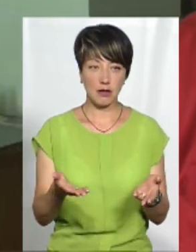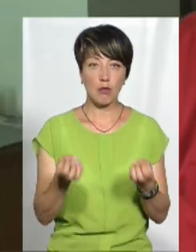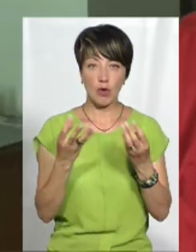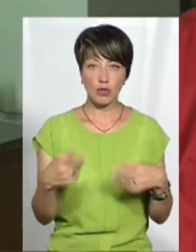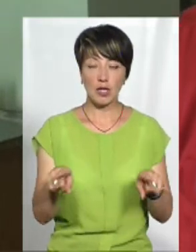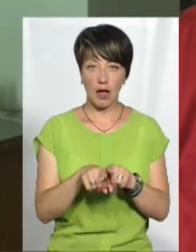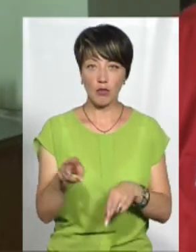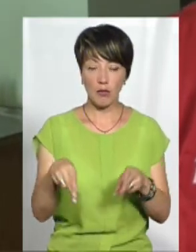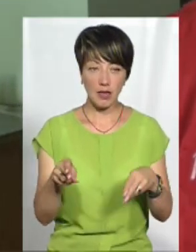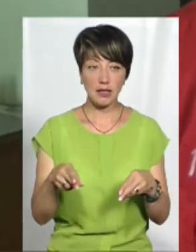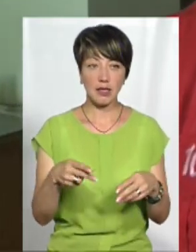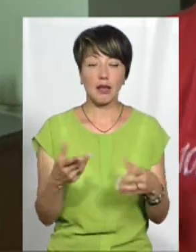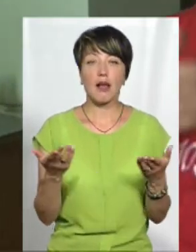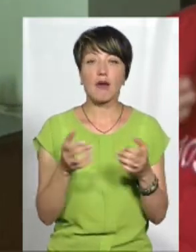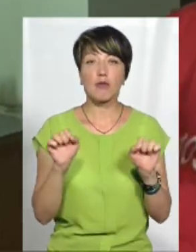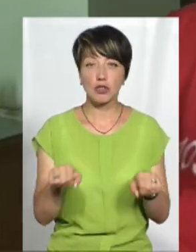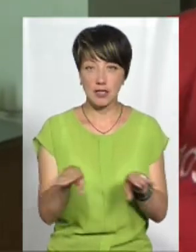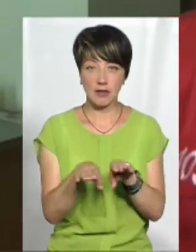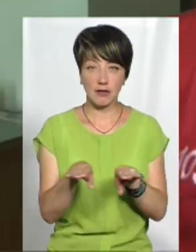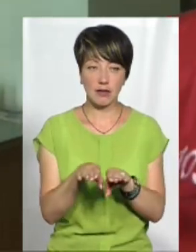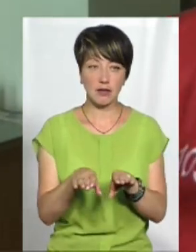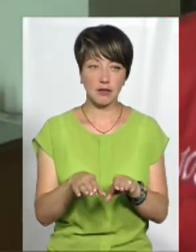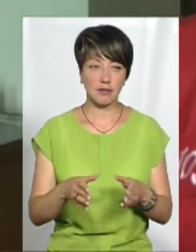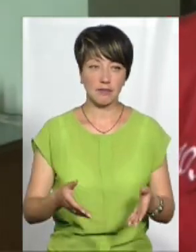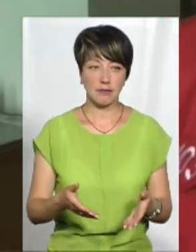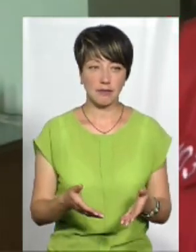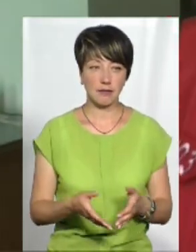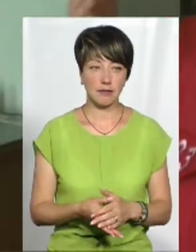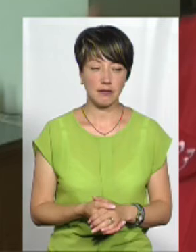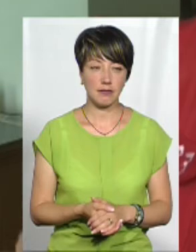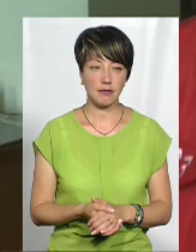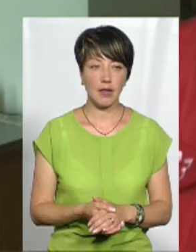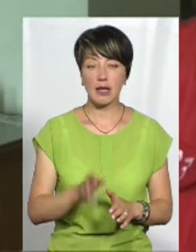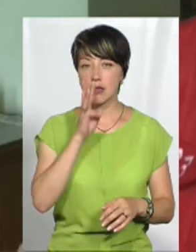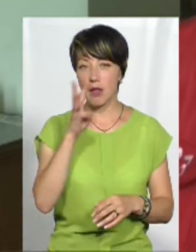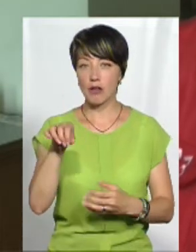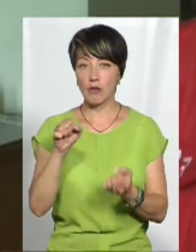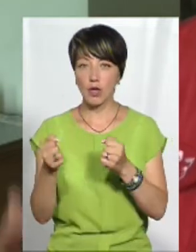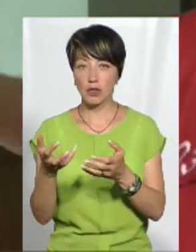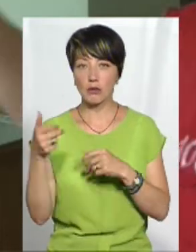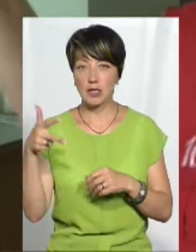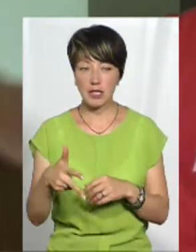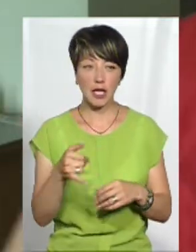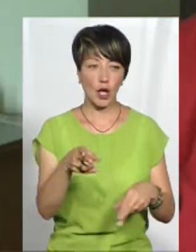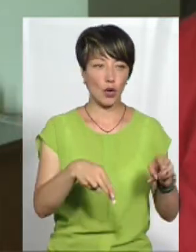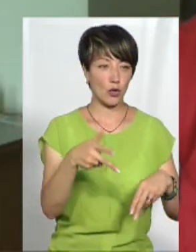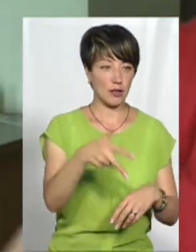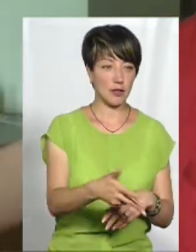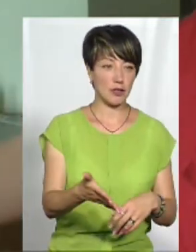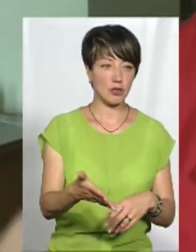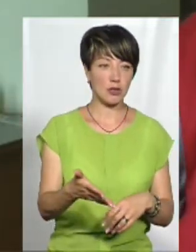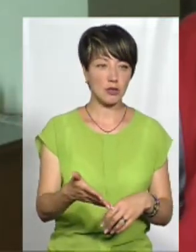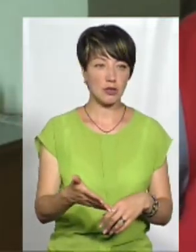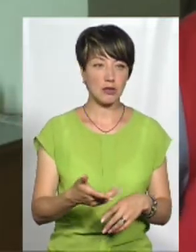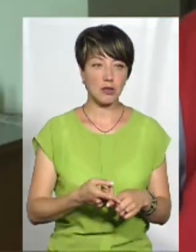на операцію, він третий. І як там можна, це ж кощунство, зрівняти зарплату водія, що він отримує 3 тисячі, і хірург 3 тисячі, а хірурги